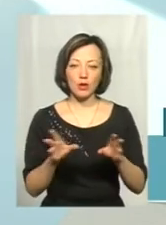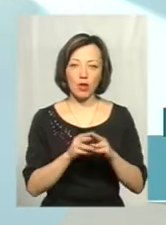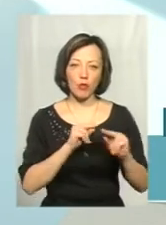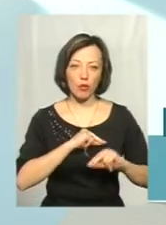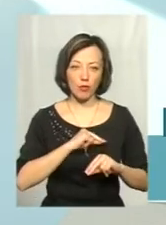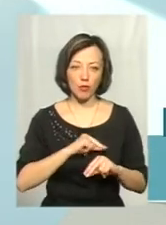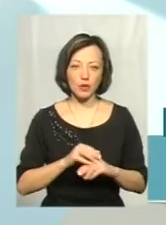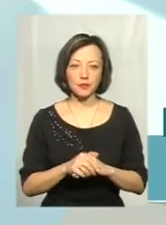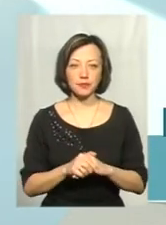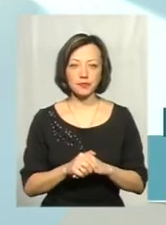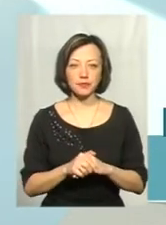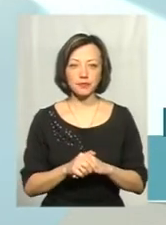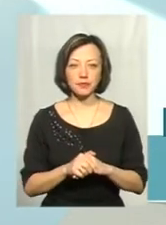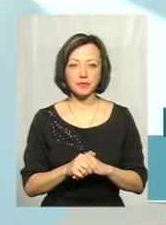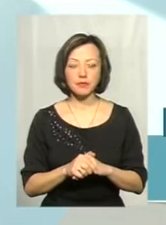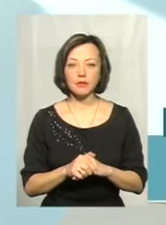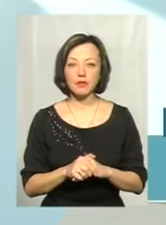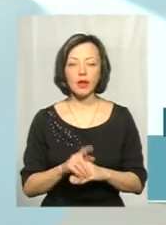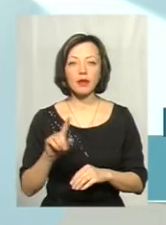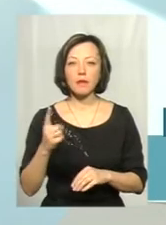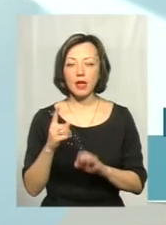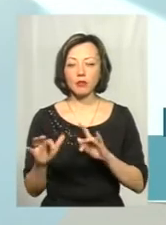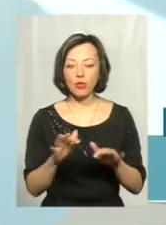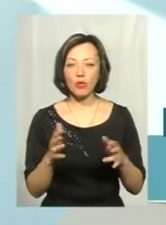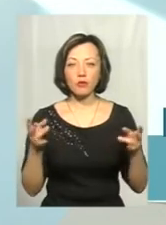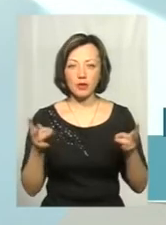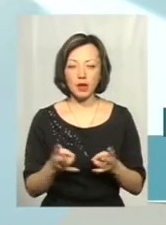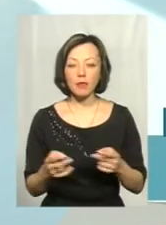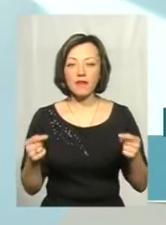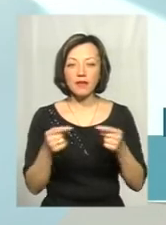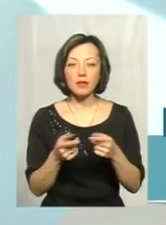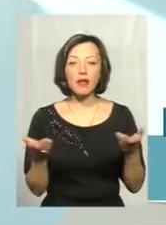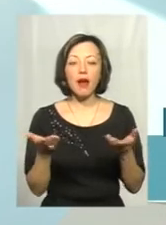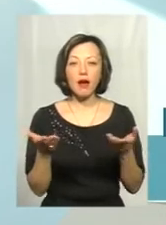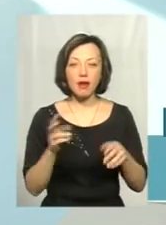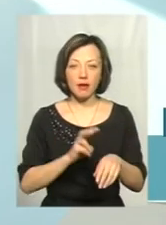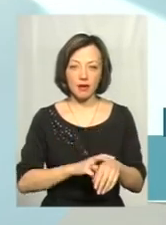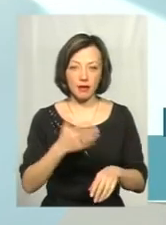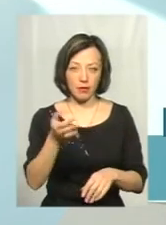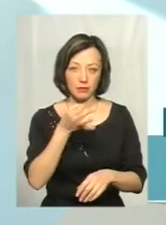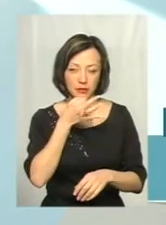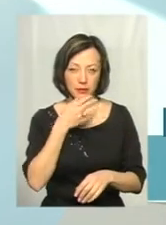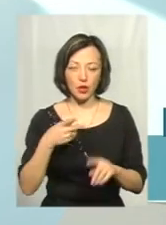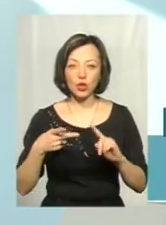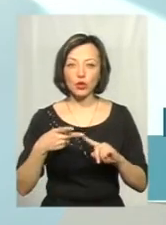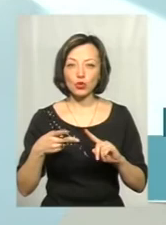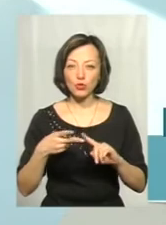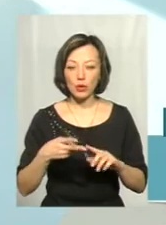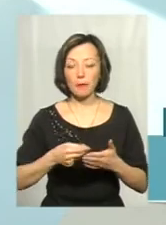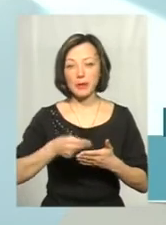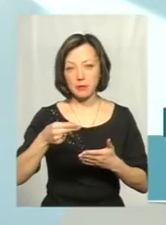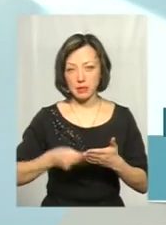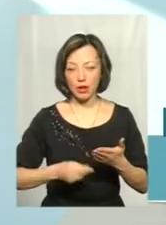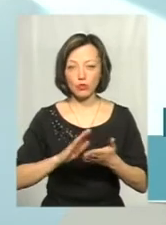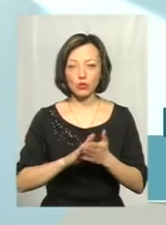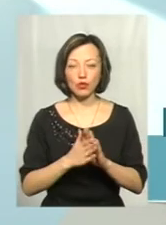роботі? Тобто, самим найпершим кроком є визначитися з лікарем. Далі, власне, підписання декларації.